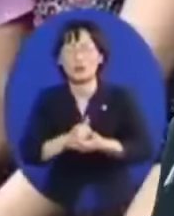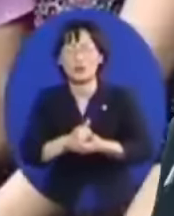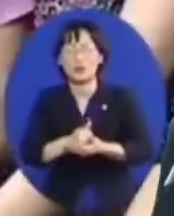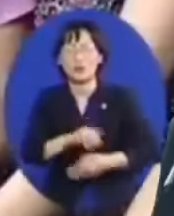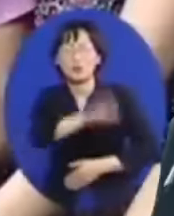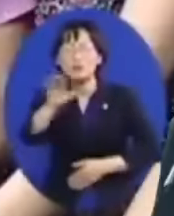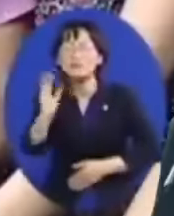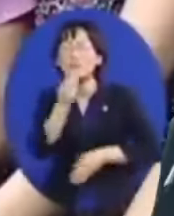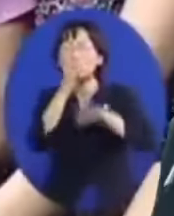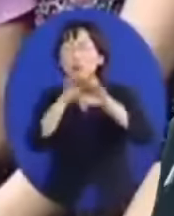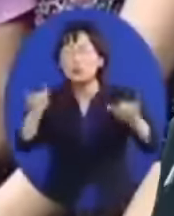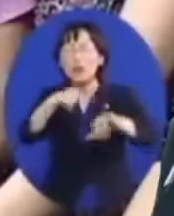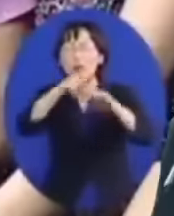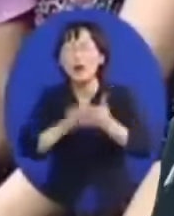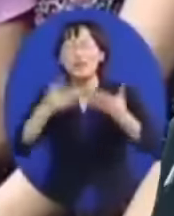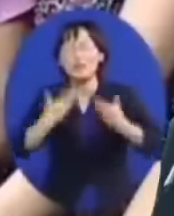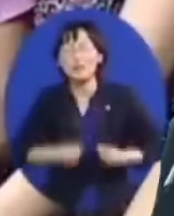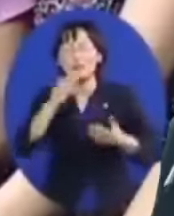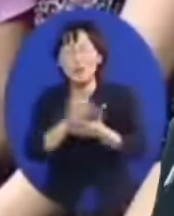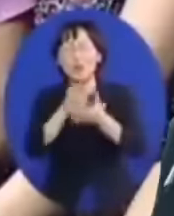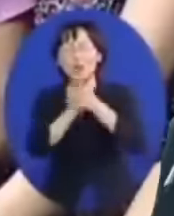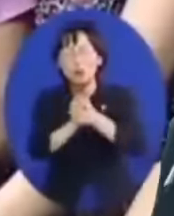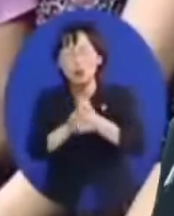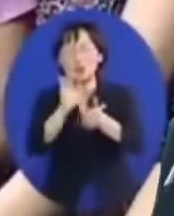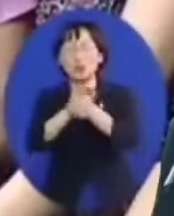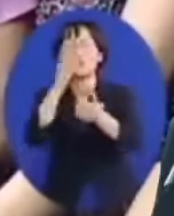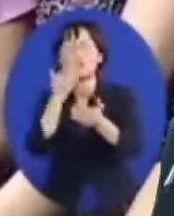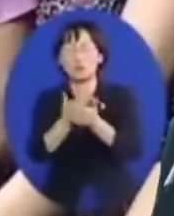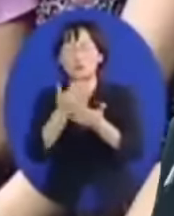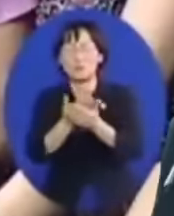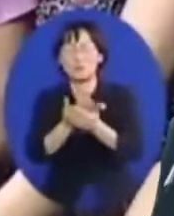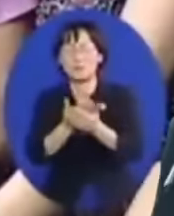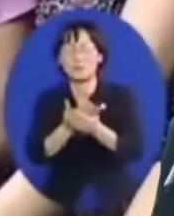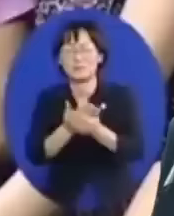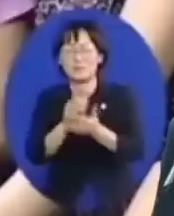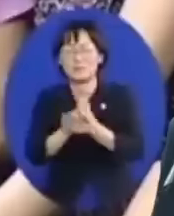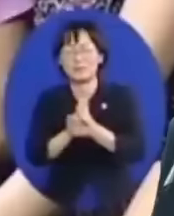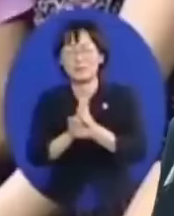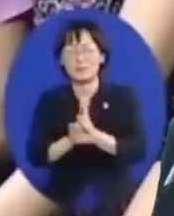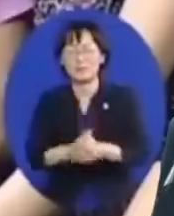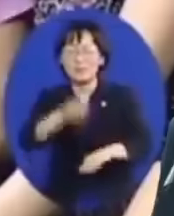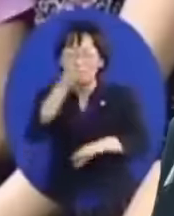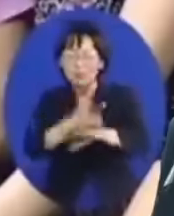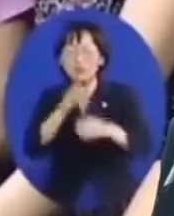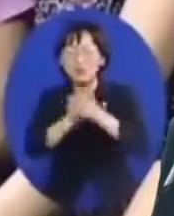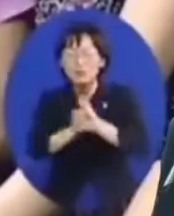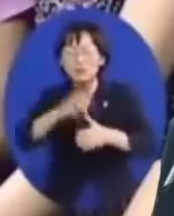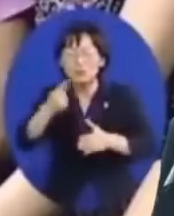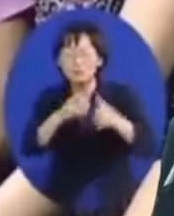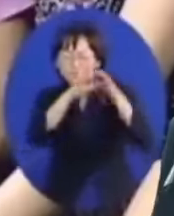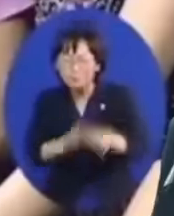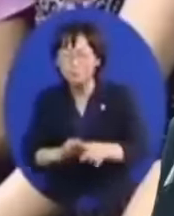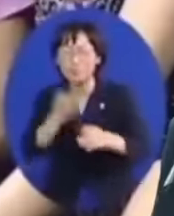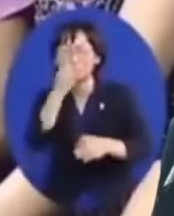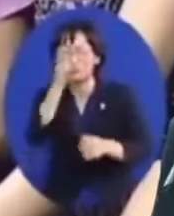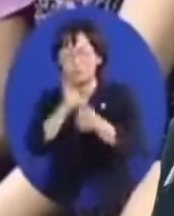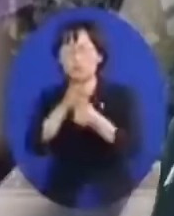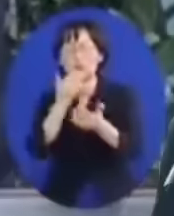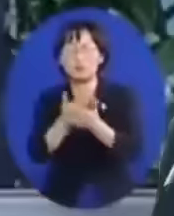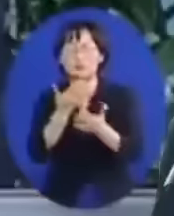우리 성도들이 낙심 말고 기도하게 도와주시옵소서. 단순한 기도라도 계속하게